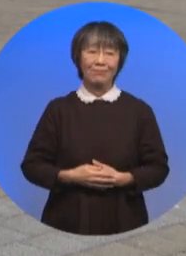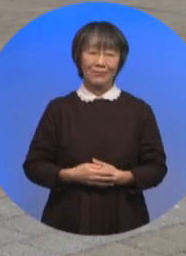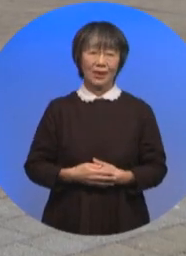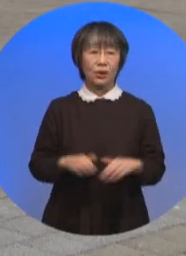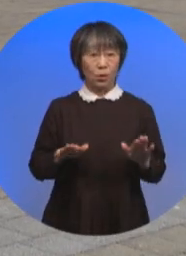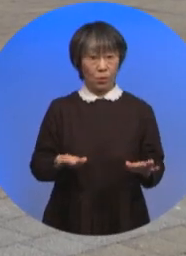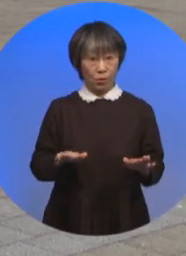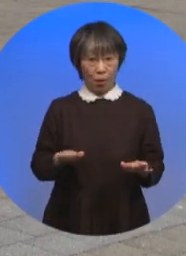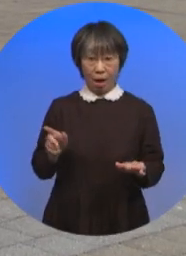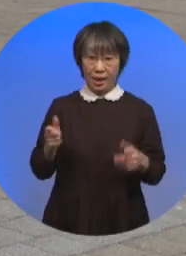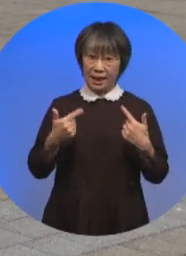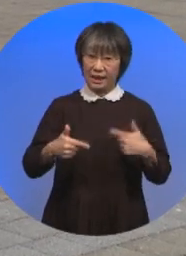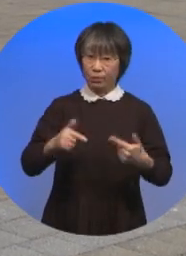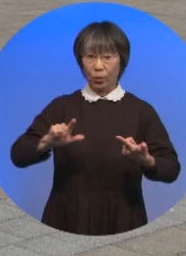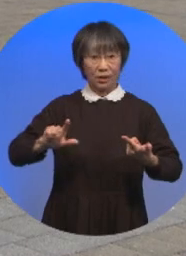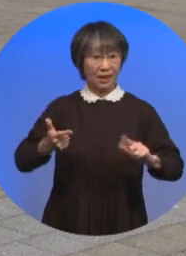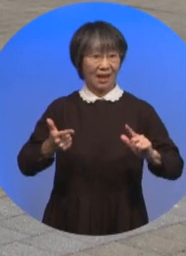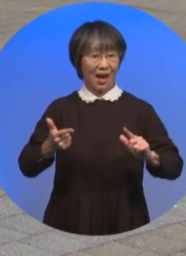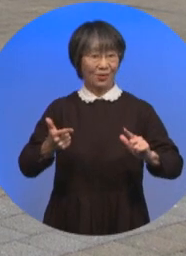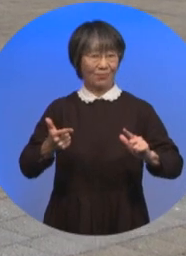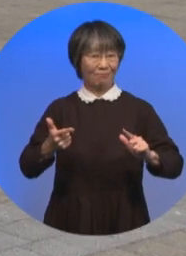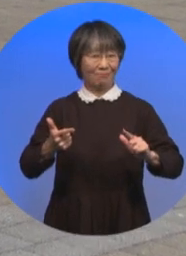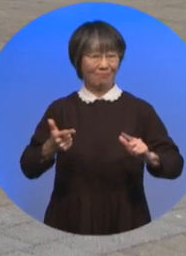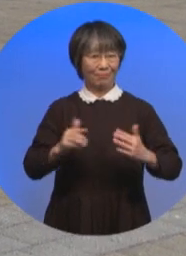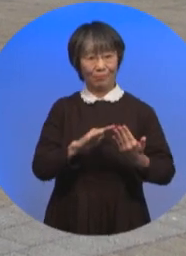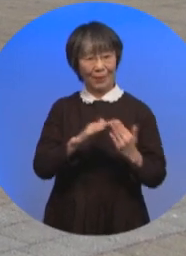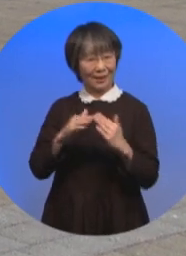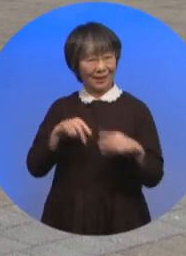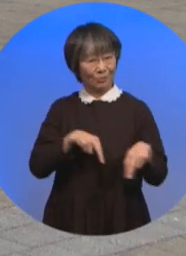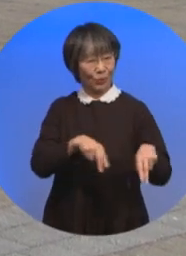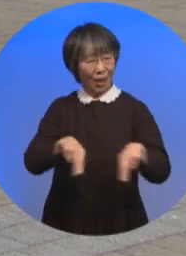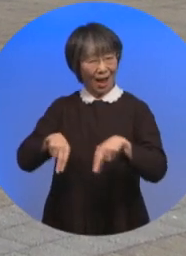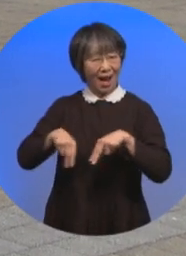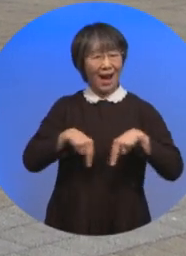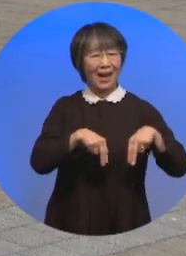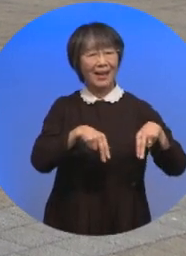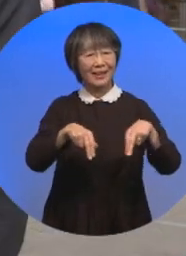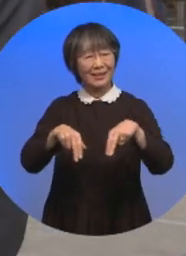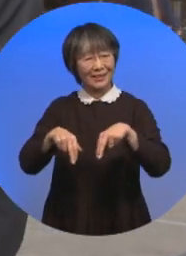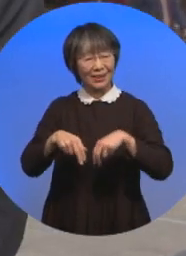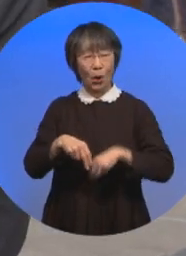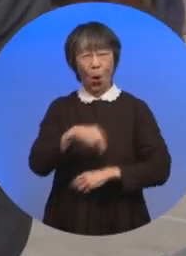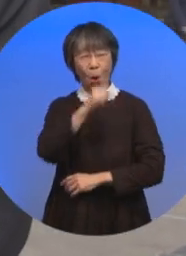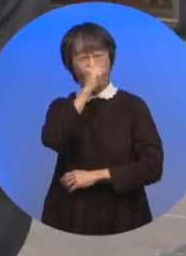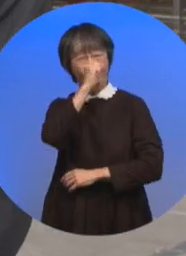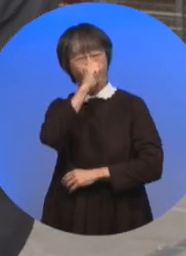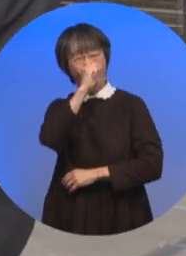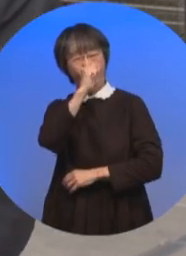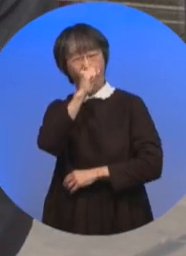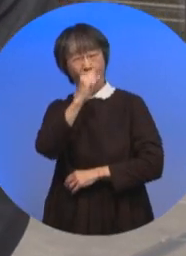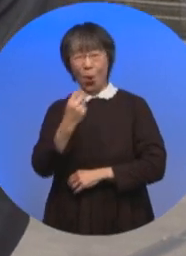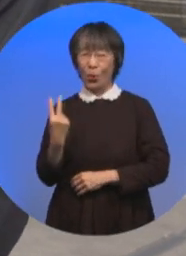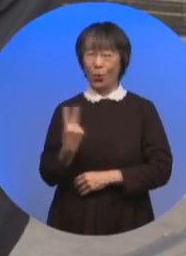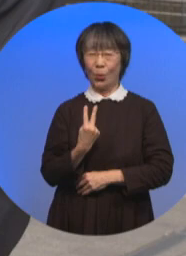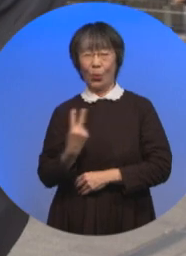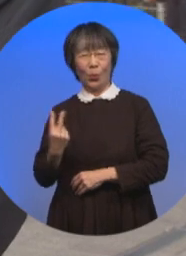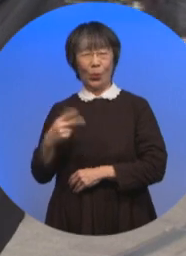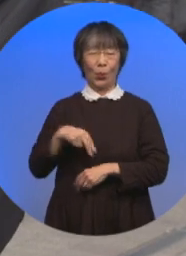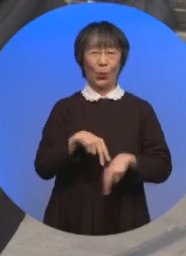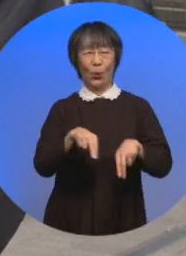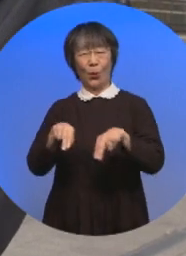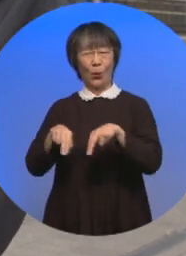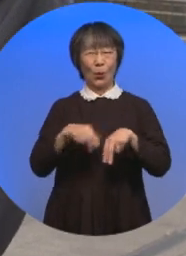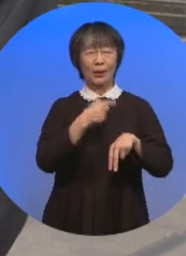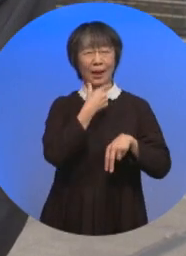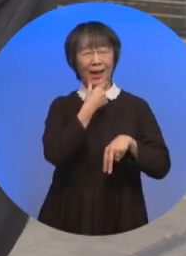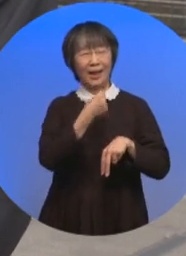にスタジオを飛び出して吹田の街を街ぶらしていきたいと思います。 なるほど、いいじゃないですか、はい、ちょっと藤井さんと街ぶらしたかったんですよ。 ね、